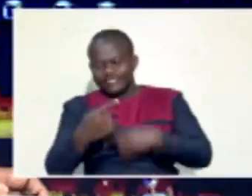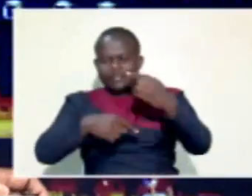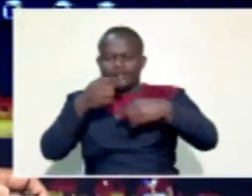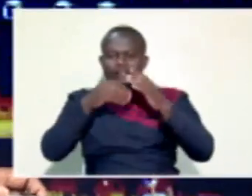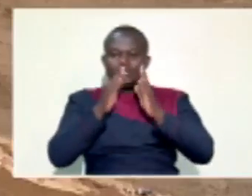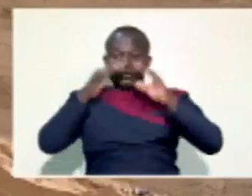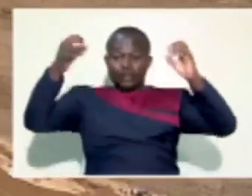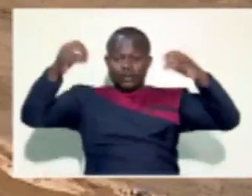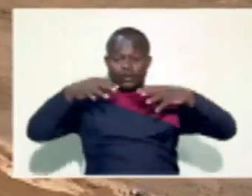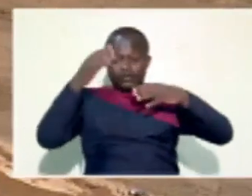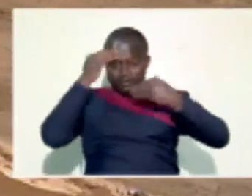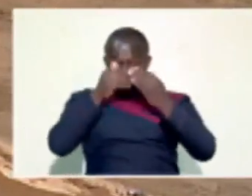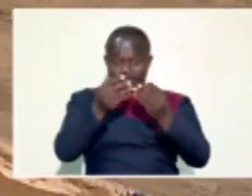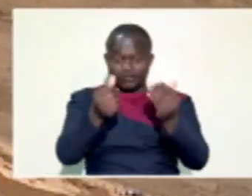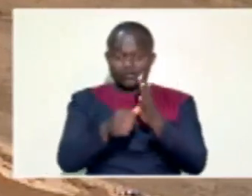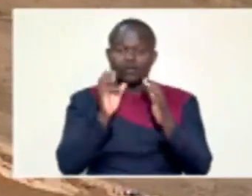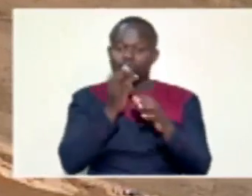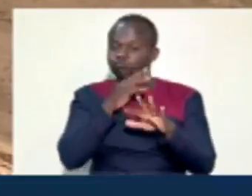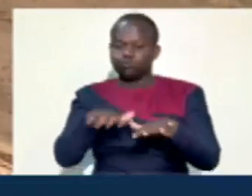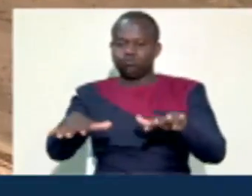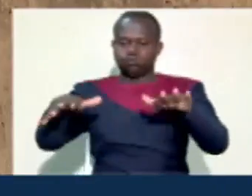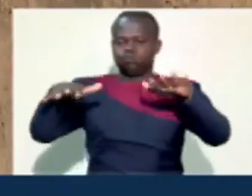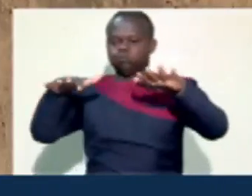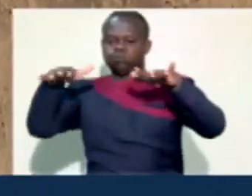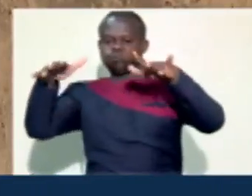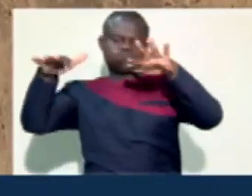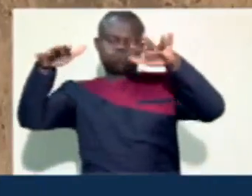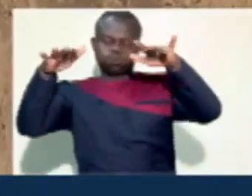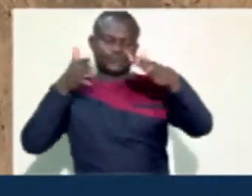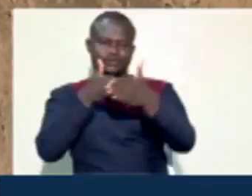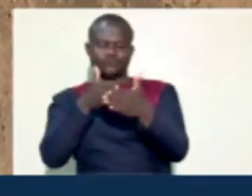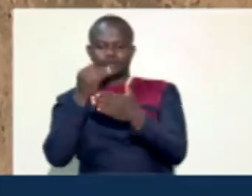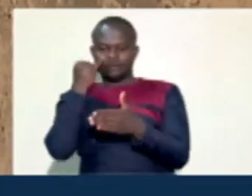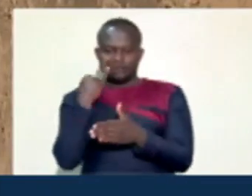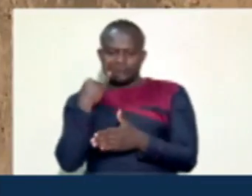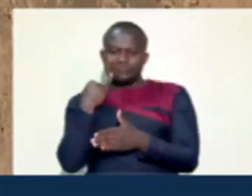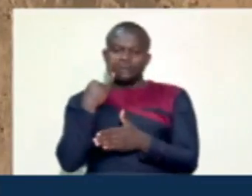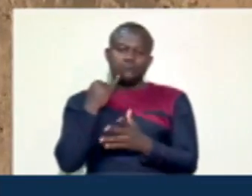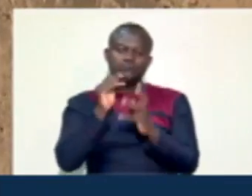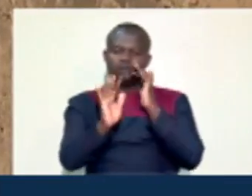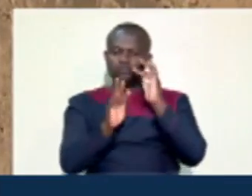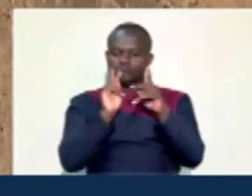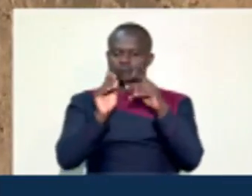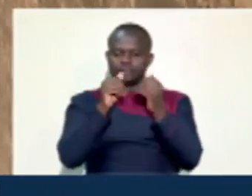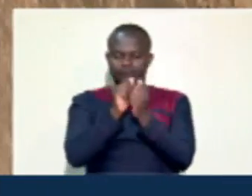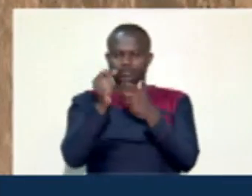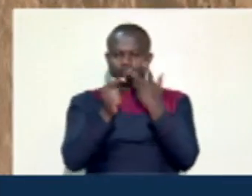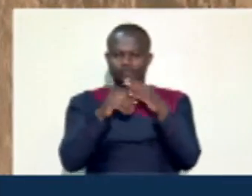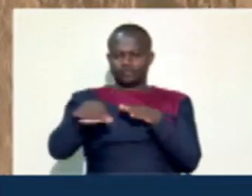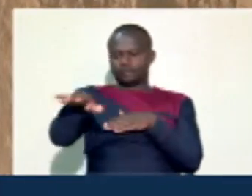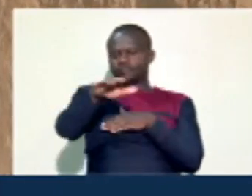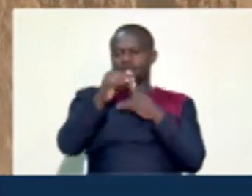mu rwego rwo gukemura ikibazo cy'imyuzure yajyaga ibangamira ku buryo bukomeye urujya n'uruza rw'abantu n'ibintu muri